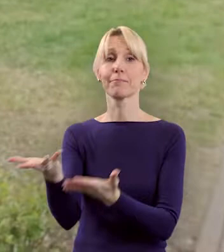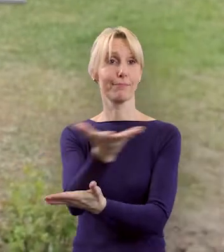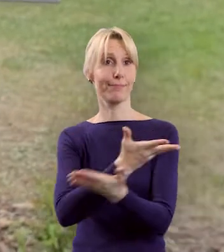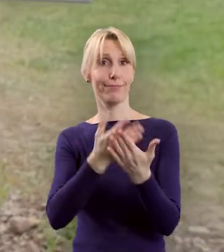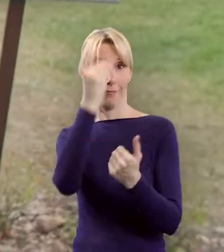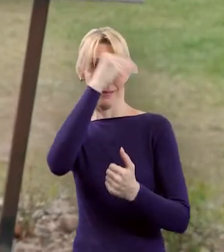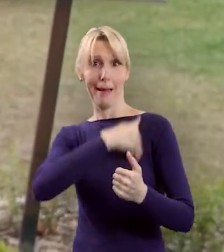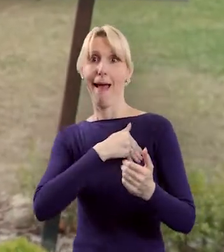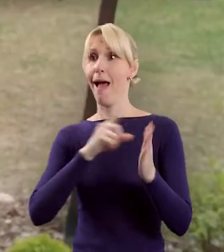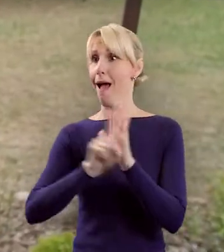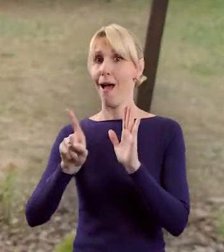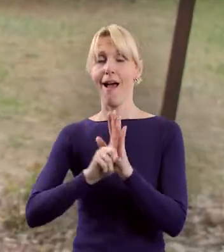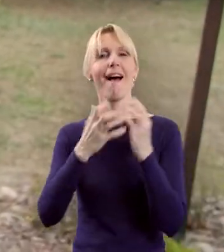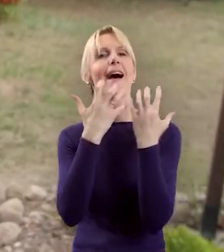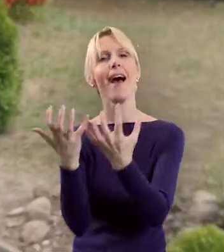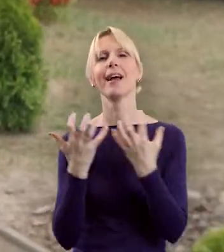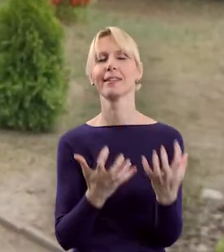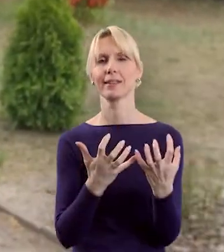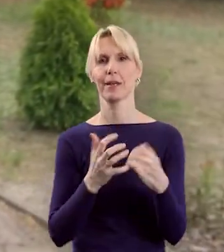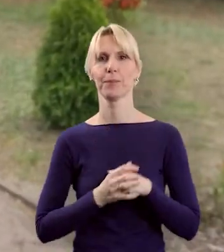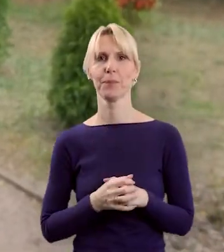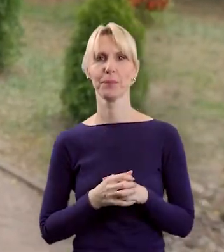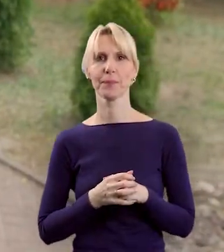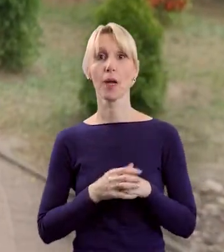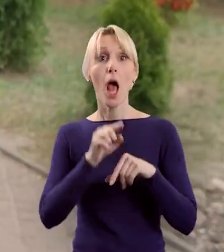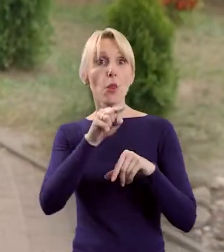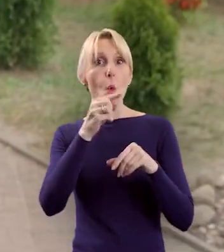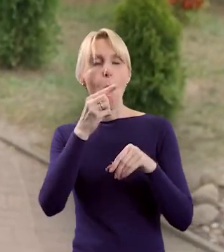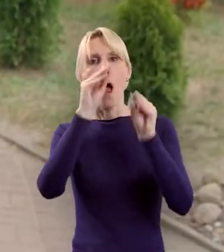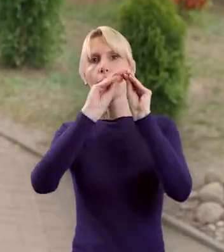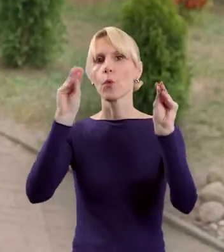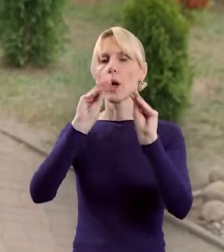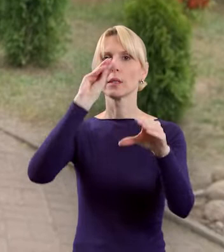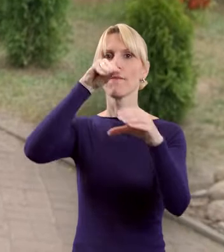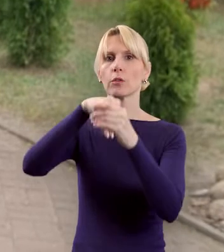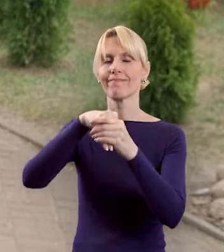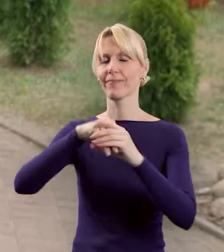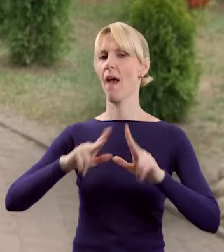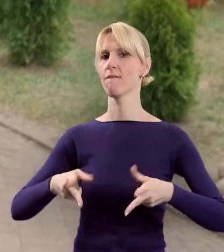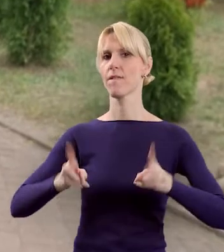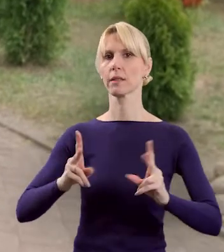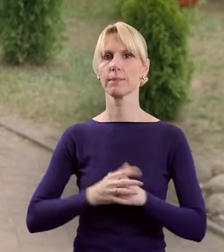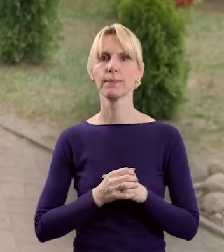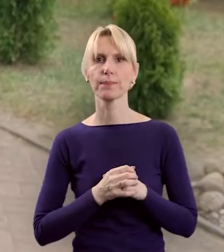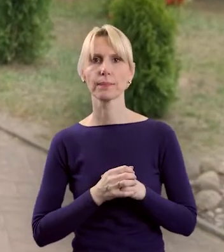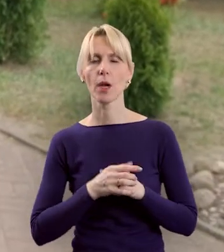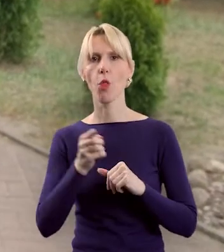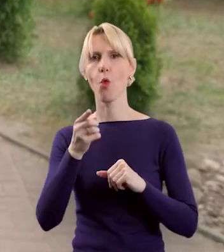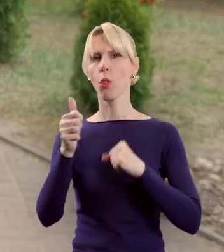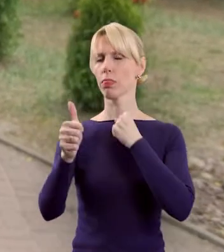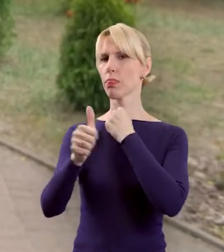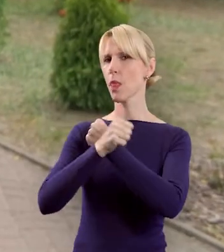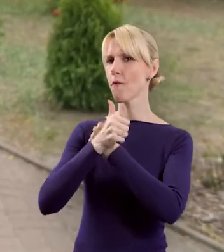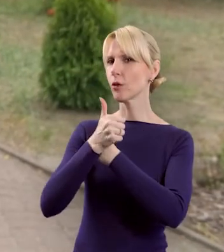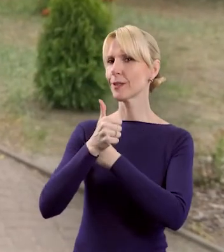chętnie przychodzą do szkoły i tak są bardzo otwarci. A to, że edukacja włączająca jest faktem, to dowodem na to